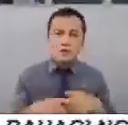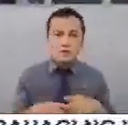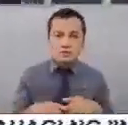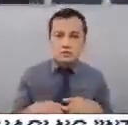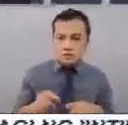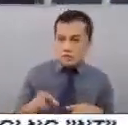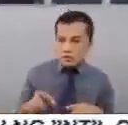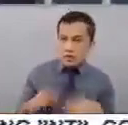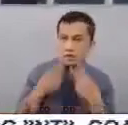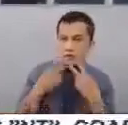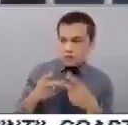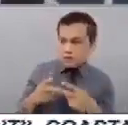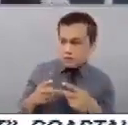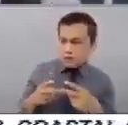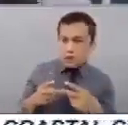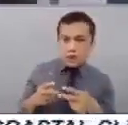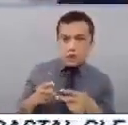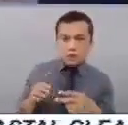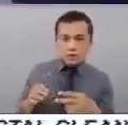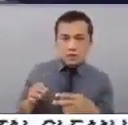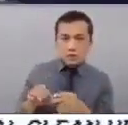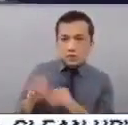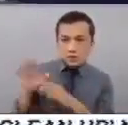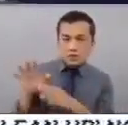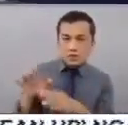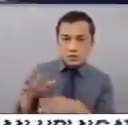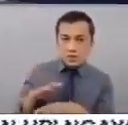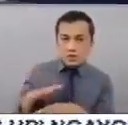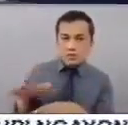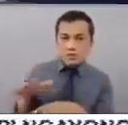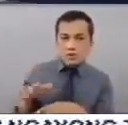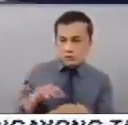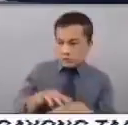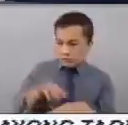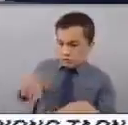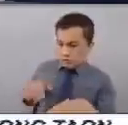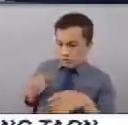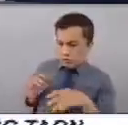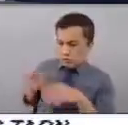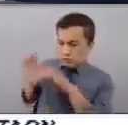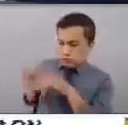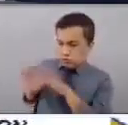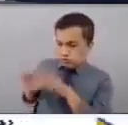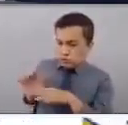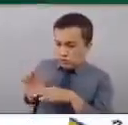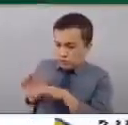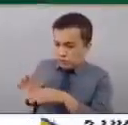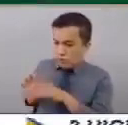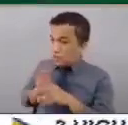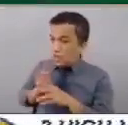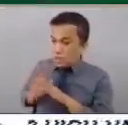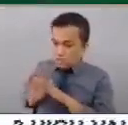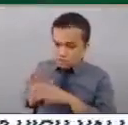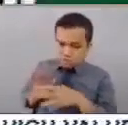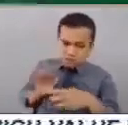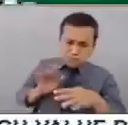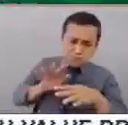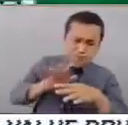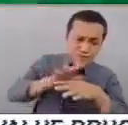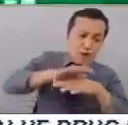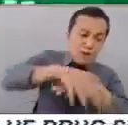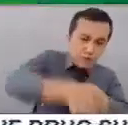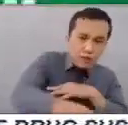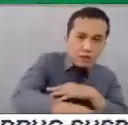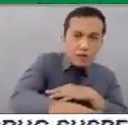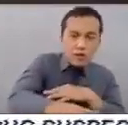Magbibigay ng insentibo ang Davao City LGU upang mahikayat na magpabakuna ang mga Davaoenyo. Ayon kay Mayor Sara Duterte, isa ito